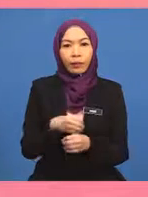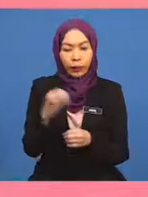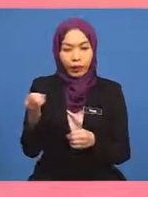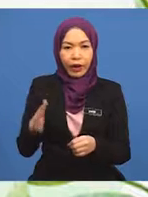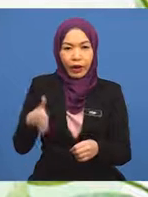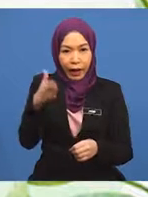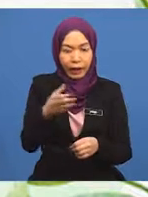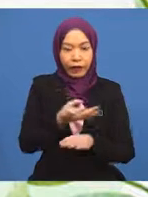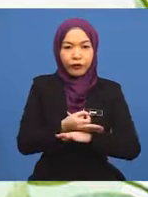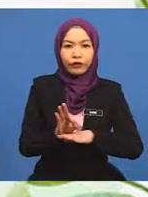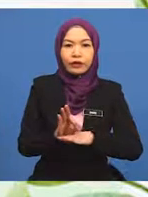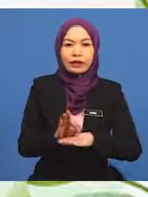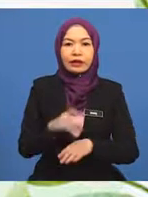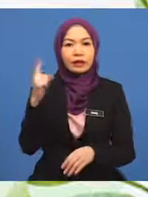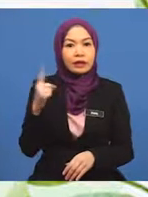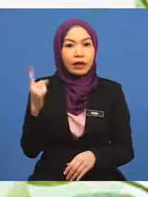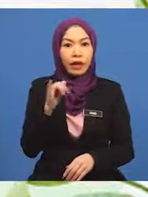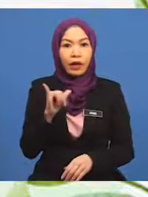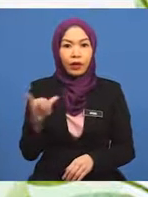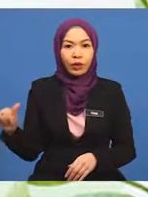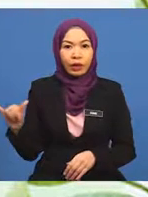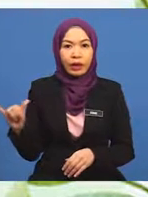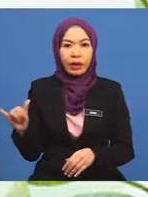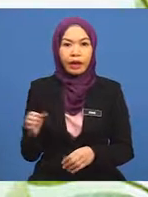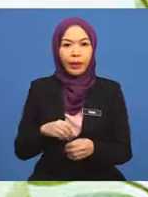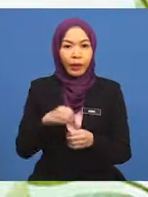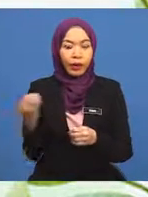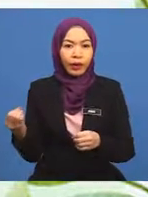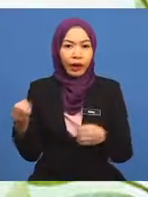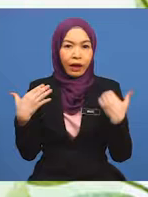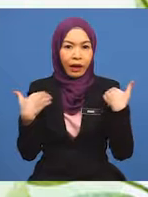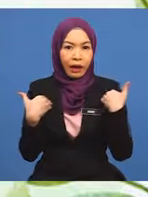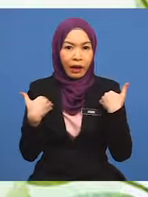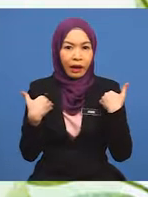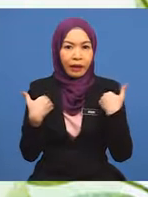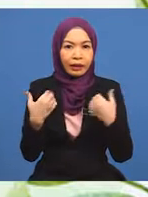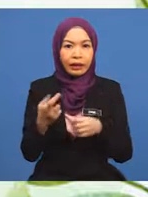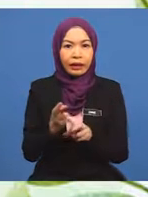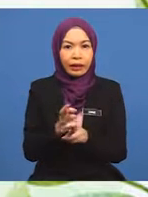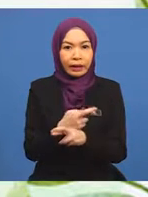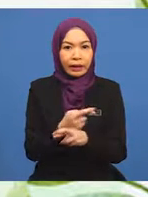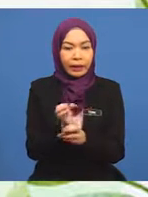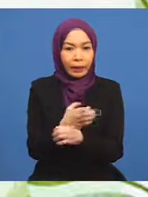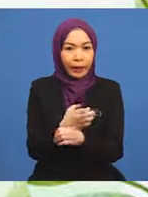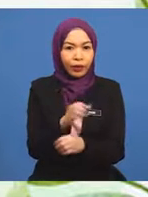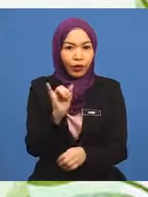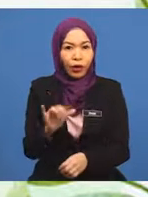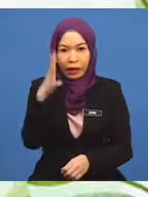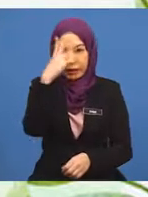berfungsi. Lazimnya, produk mempunyai reka bentuk yang menarik.